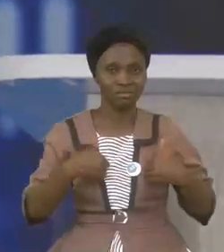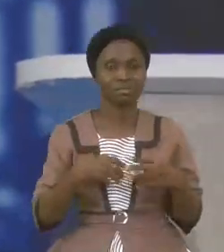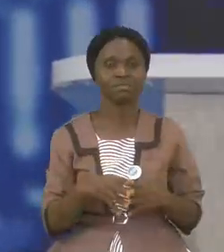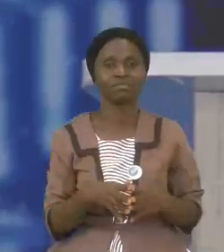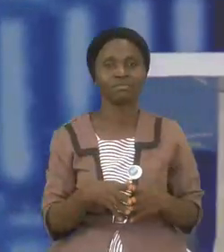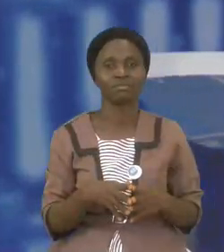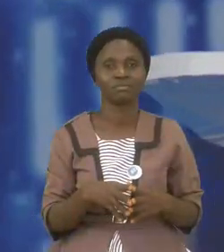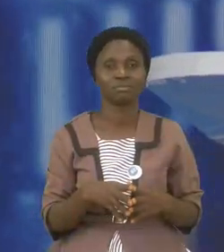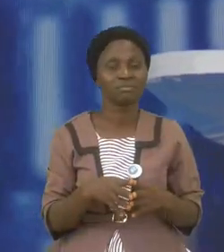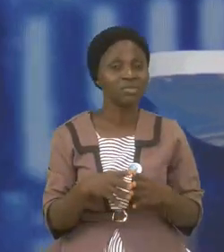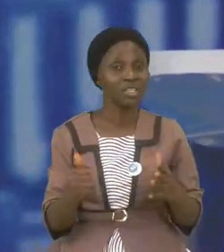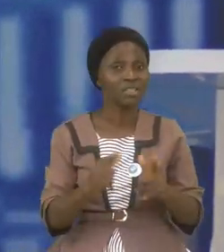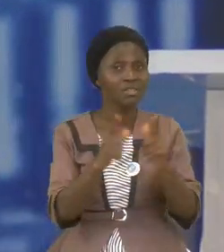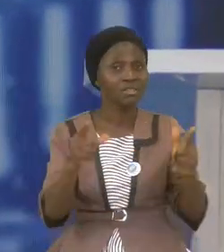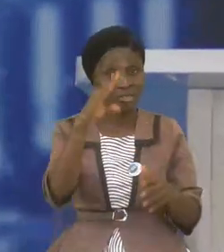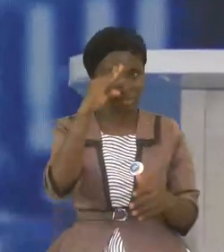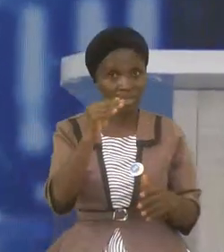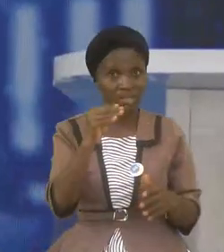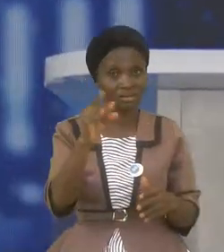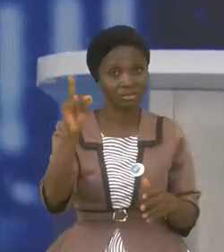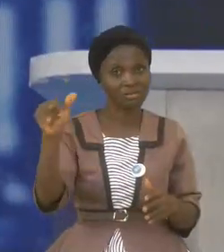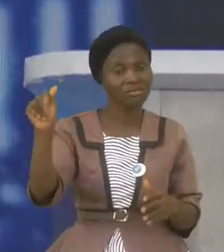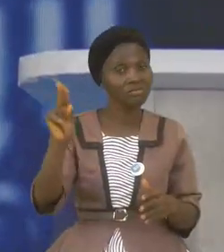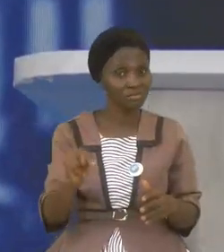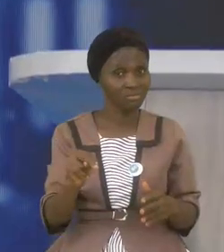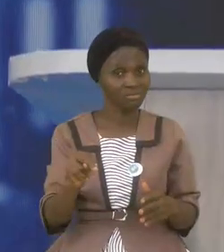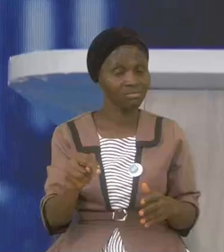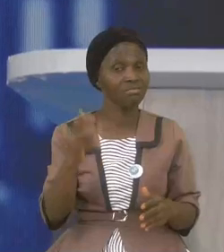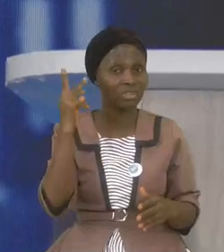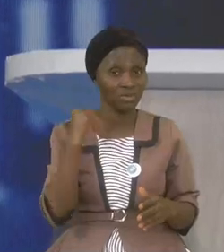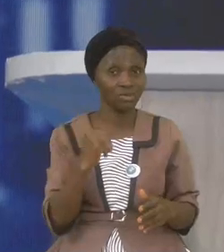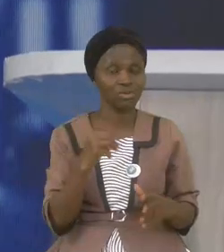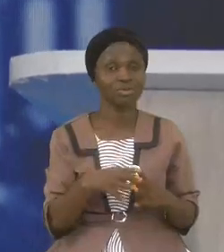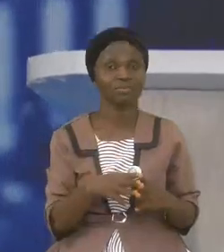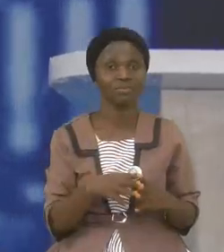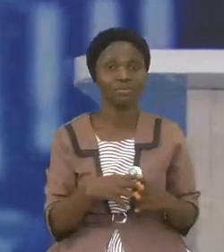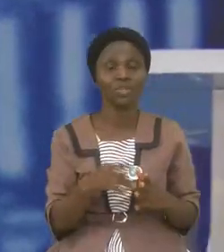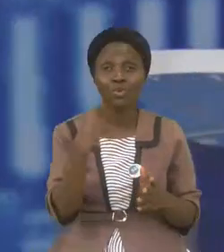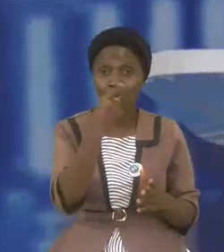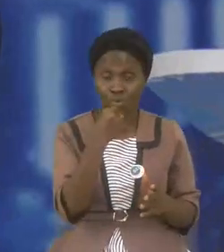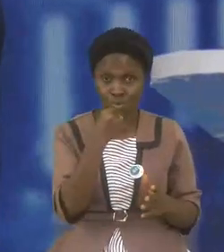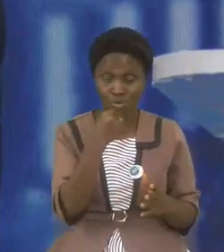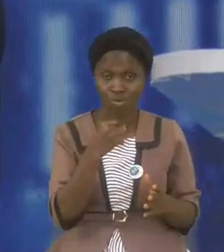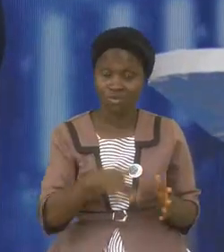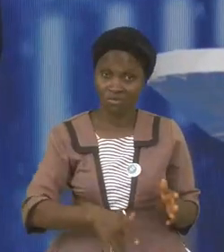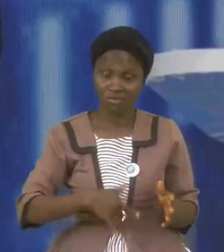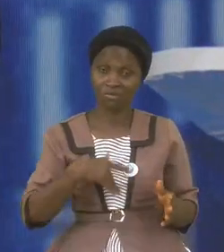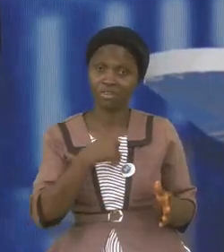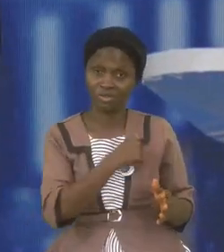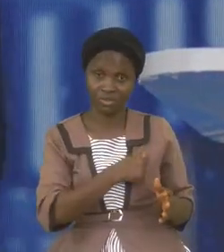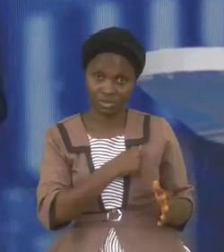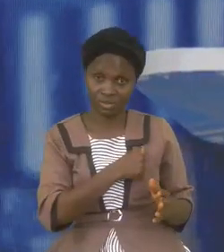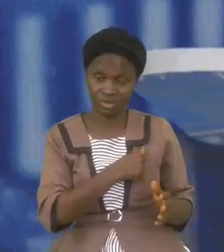brouter l'herbe comme un animal. Au que Daniel, un grand homme,